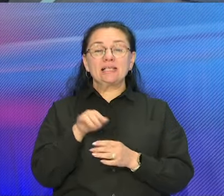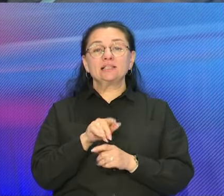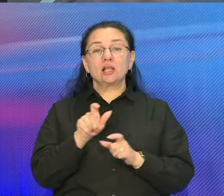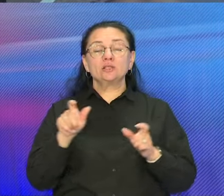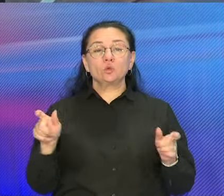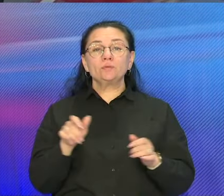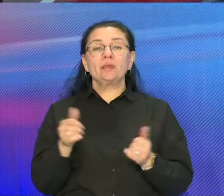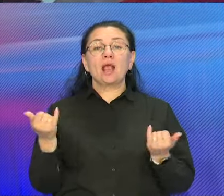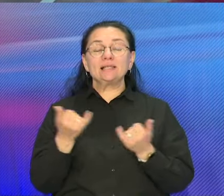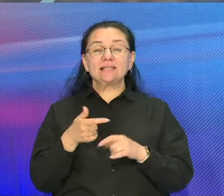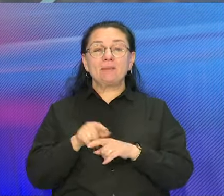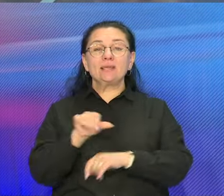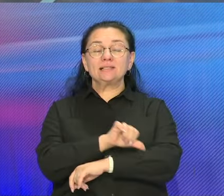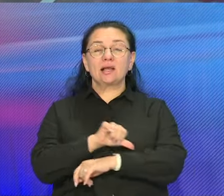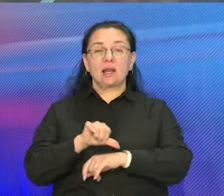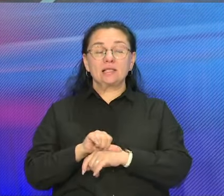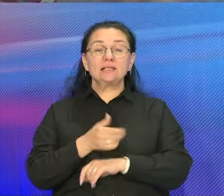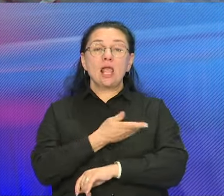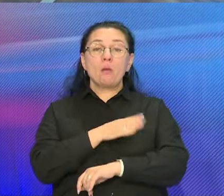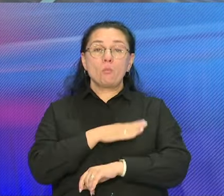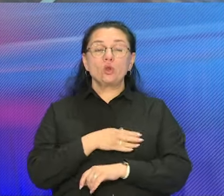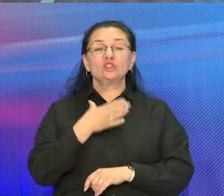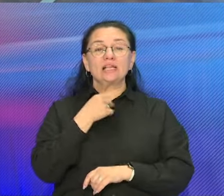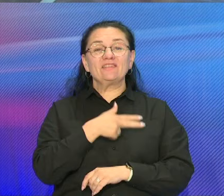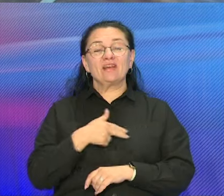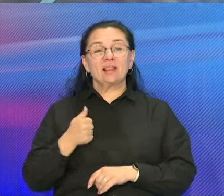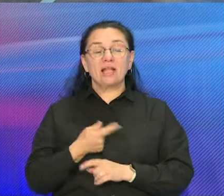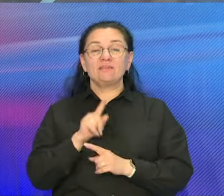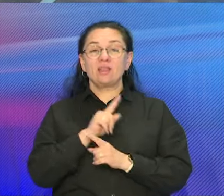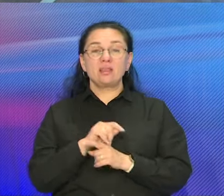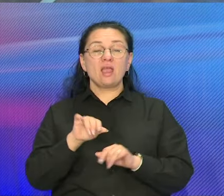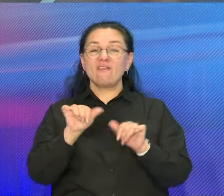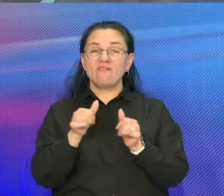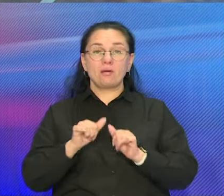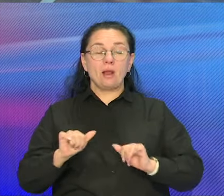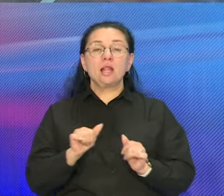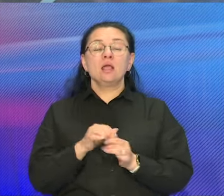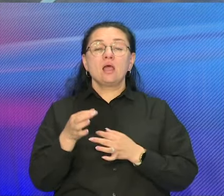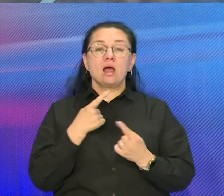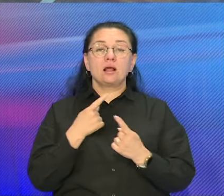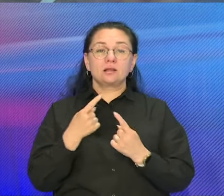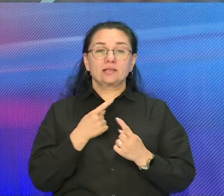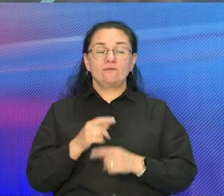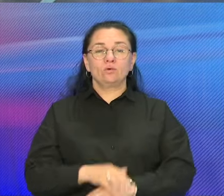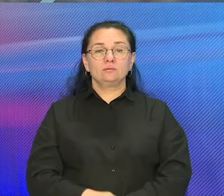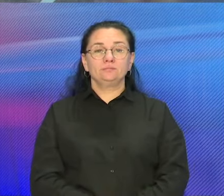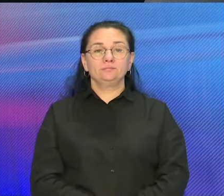СУЯЧИННИКИ З РОССІЯ, ПОЛЬЩАЙ И ЛАТВИЯ БЫЛИ ЗАПРОШЕНЫ НА НЕФАРМАЛЬНУЮ РАЗМОВУ У АЛЕБАСТРАВУЮ ЗАЛУ СТАРОГА ЗАМКА